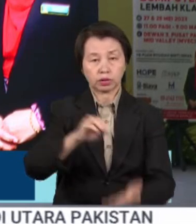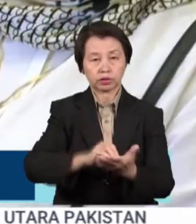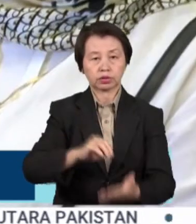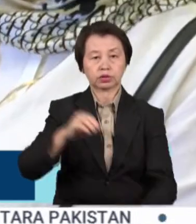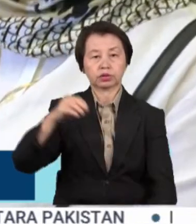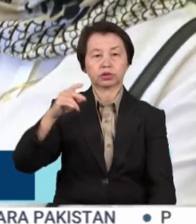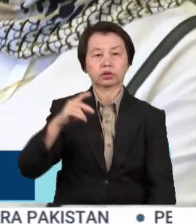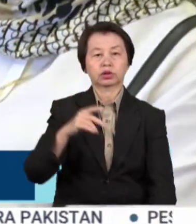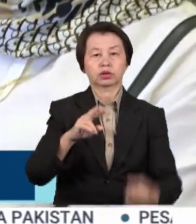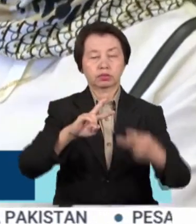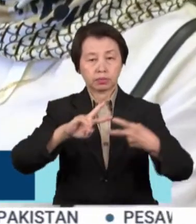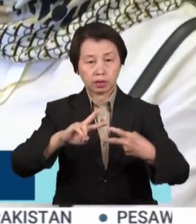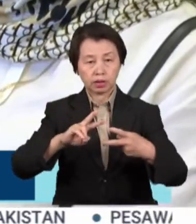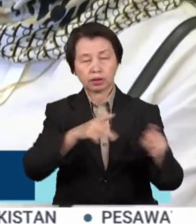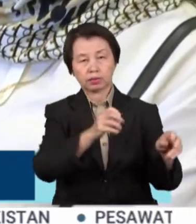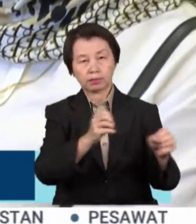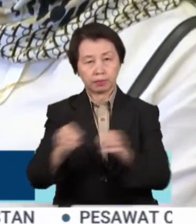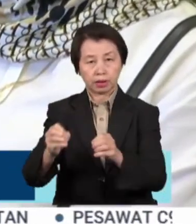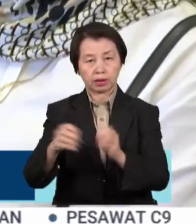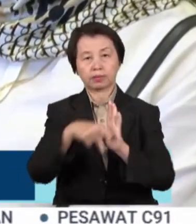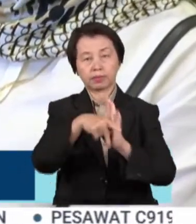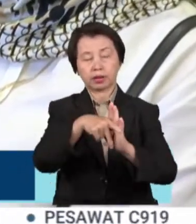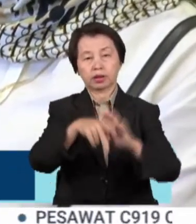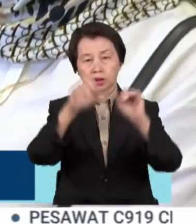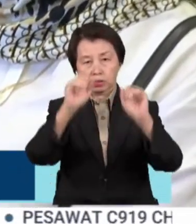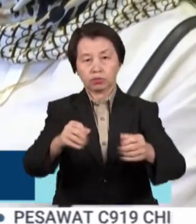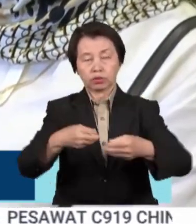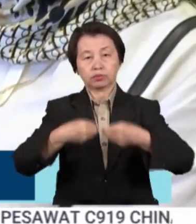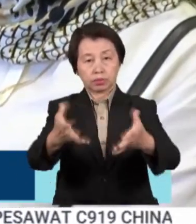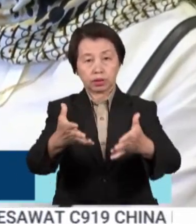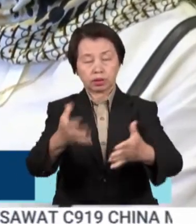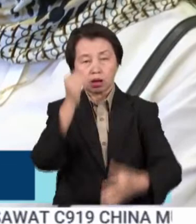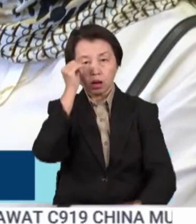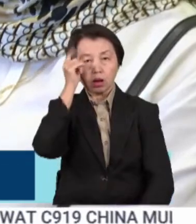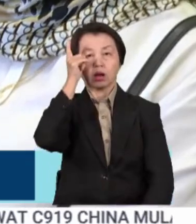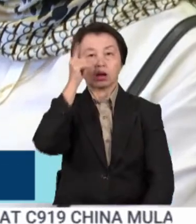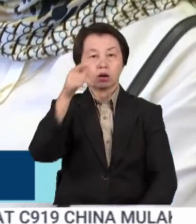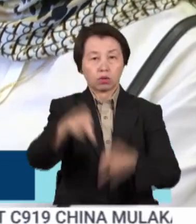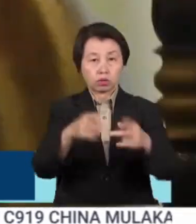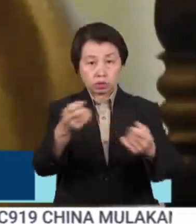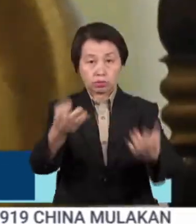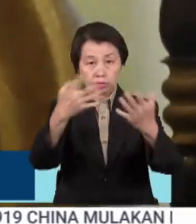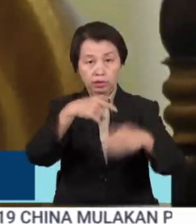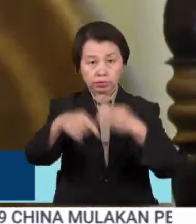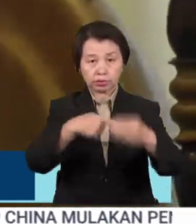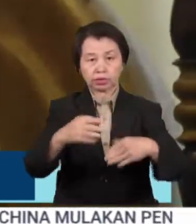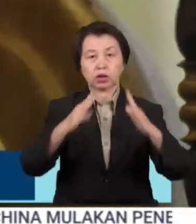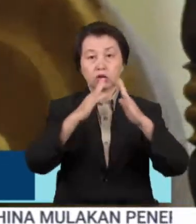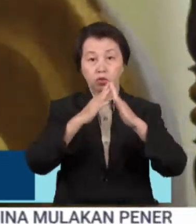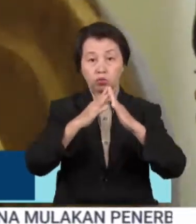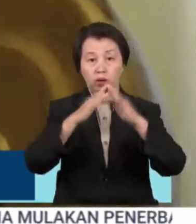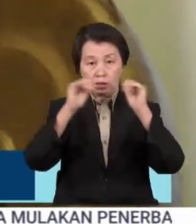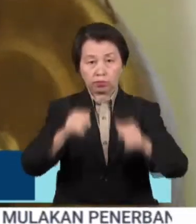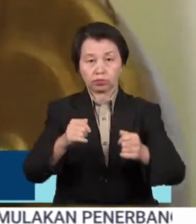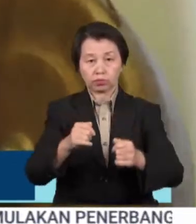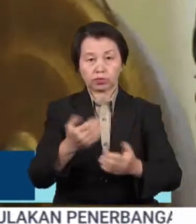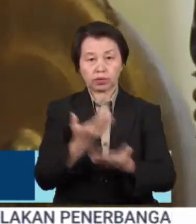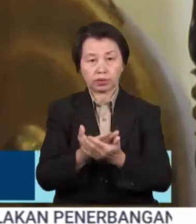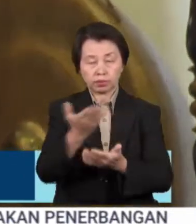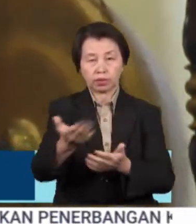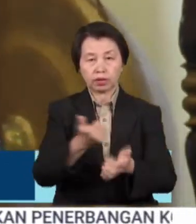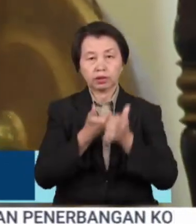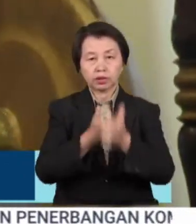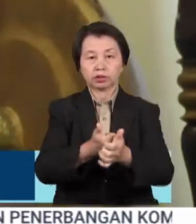BPEX. Penganjuran pameran ini diyakini dapat memberikan kesedaran kepada orang ramai mengenai rumah yang boleh dimiliki